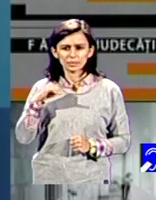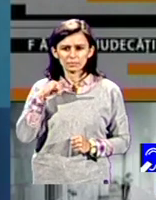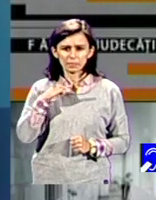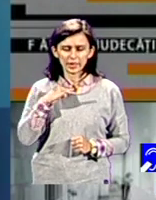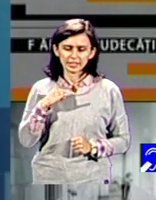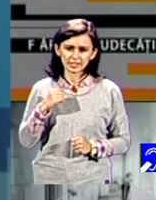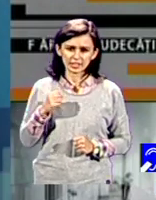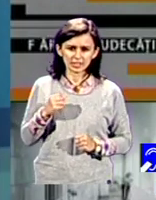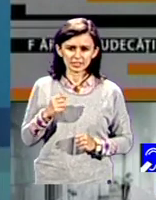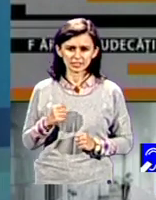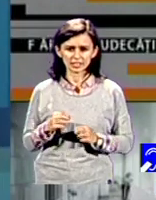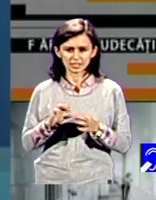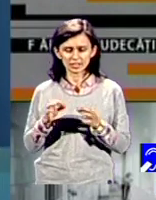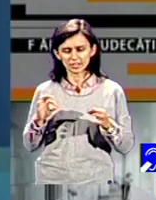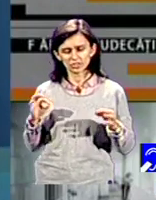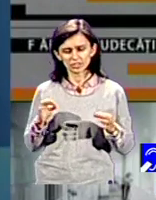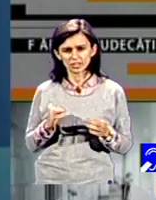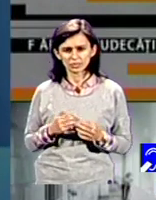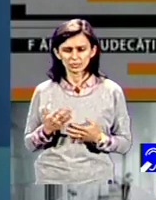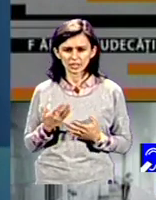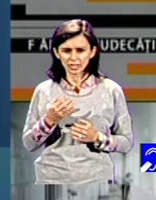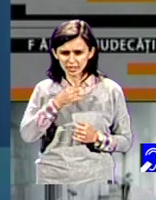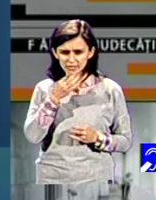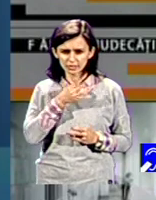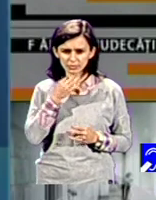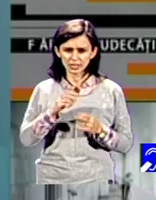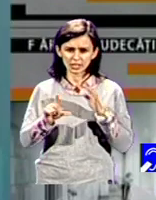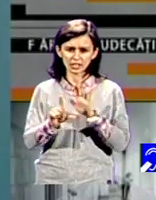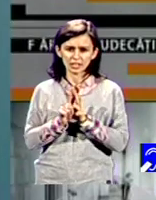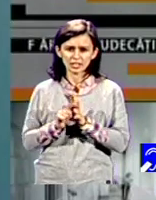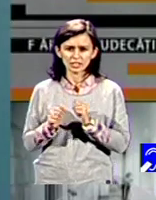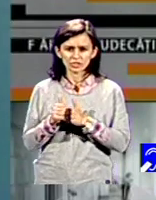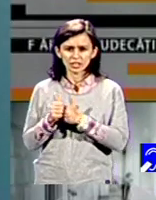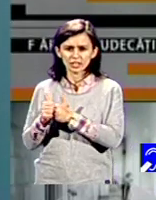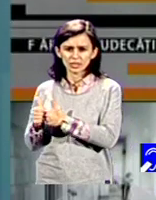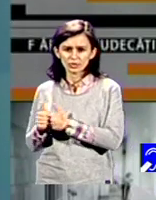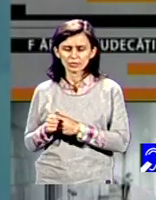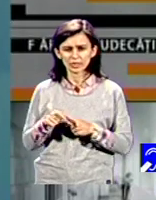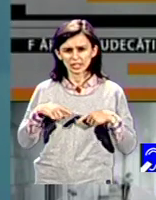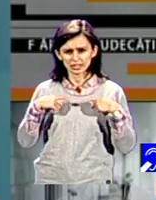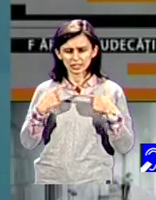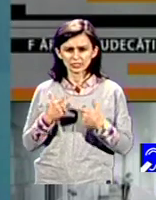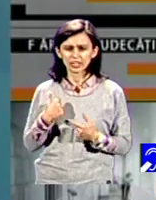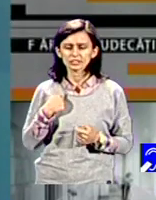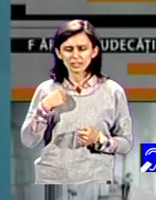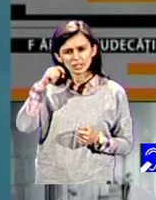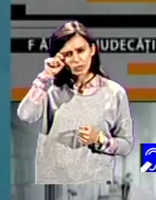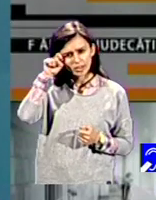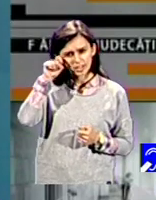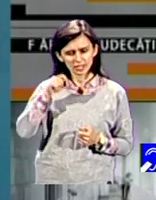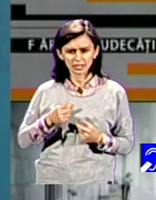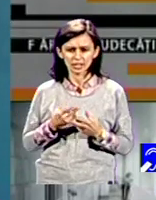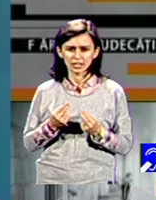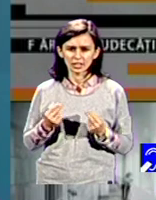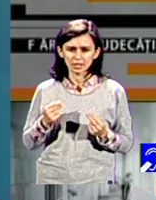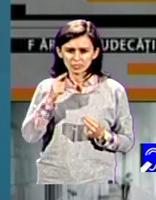care spunea dracul spunea că legea este ca o Baia ta așa este dar cred că prea multă